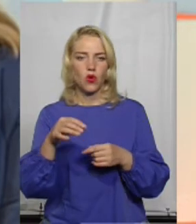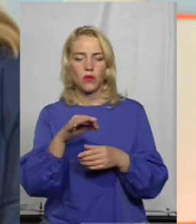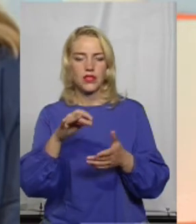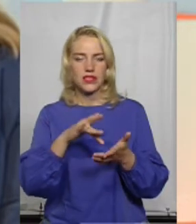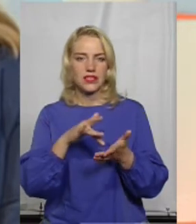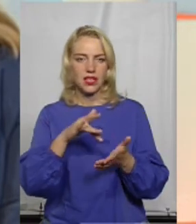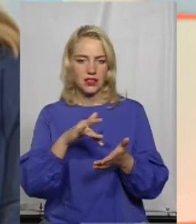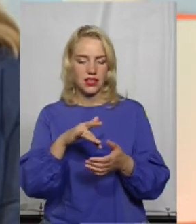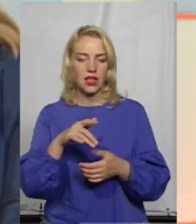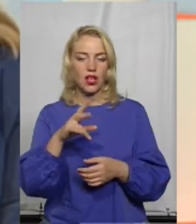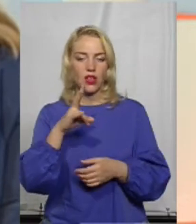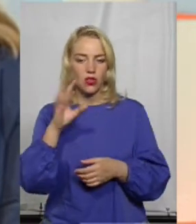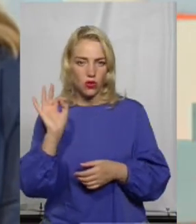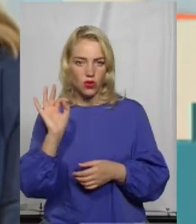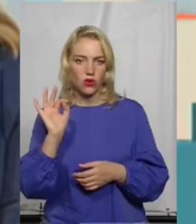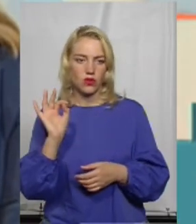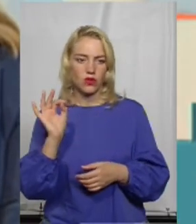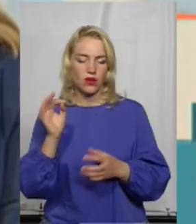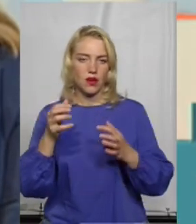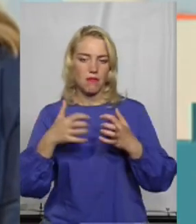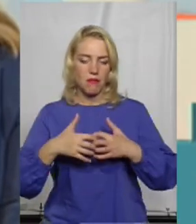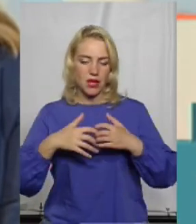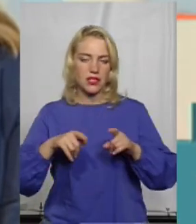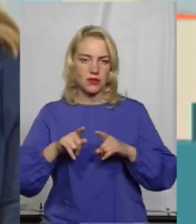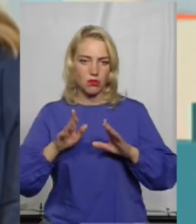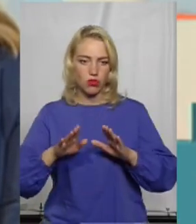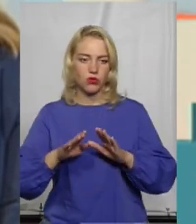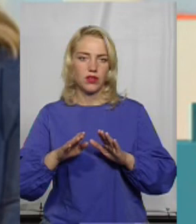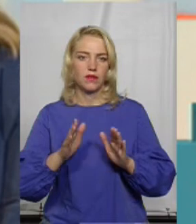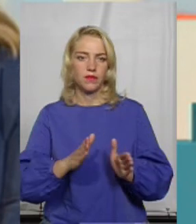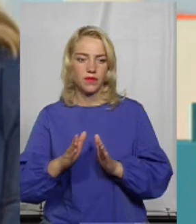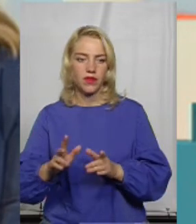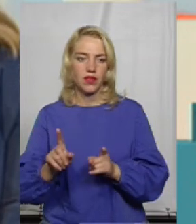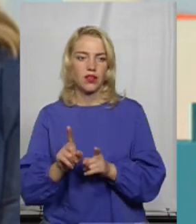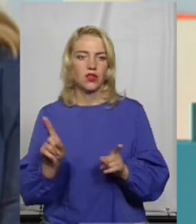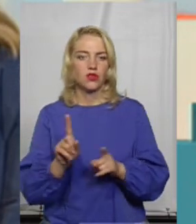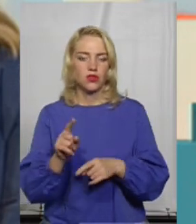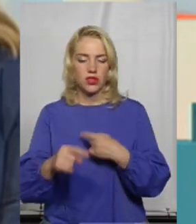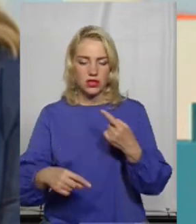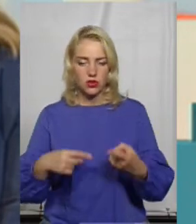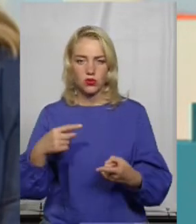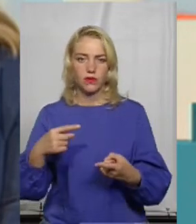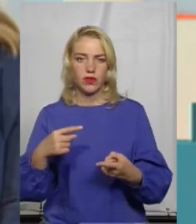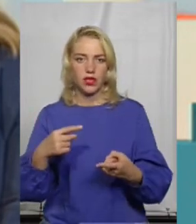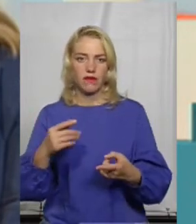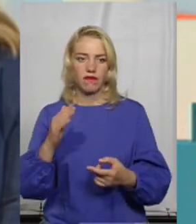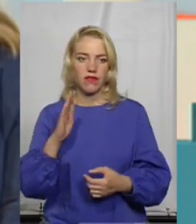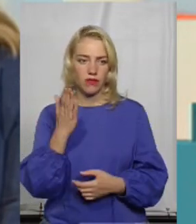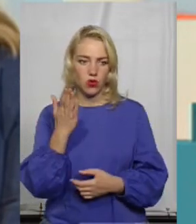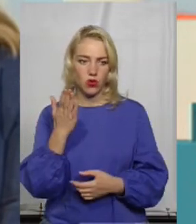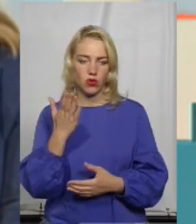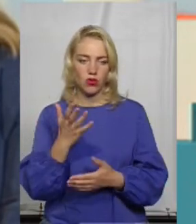центр. От, але механізм буде такий, що ми от в наступний